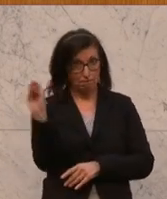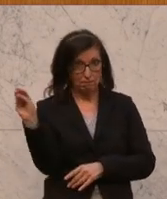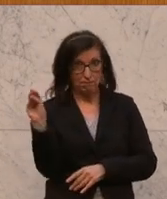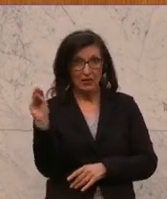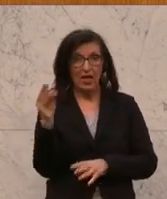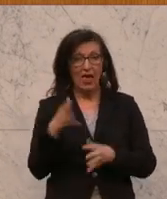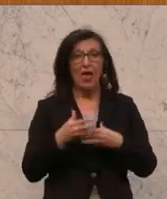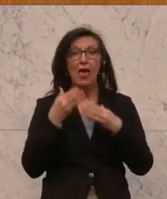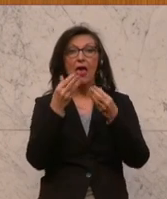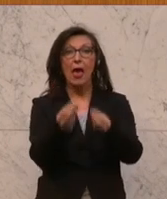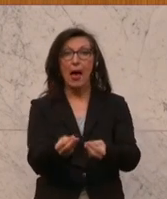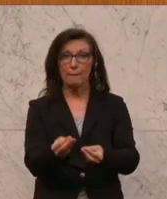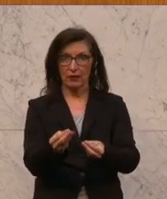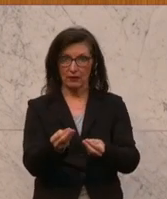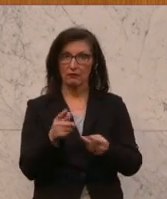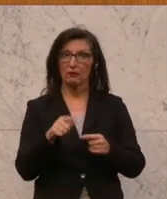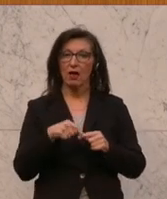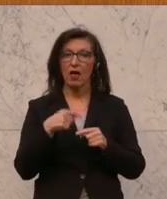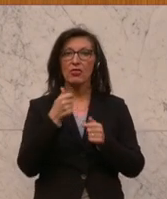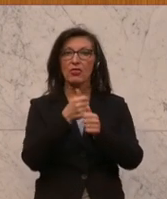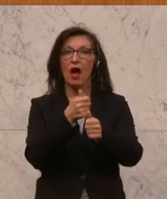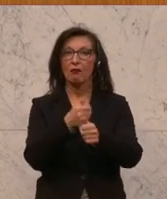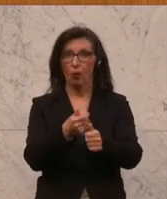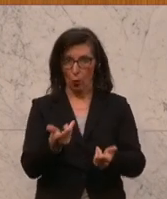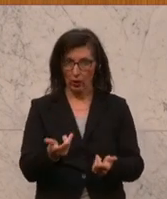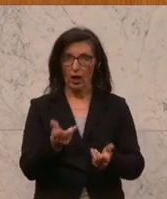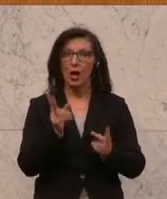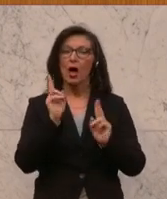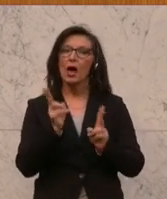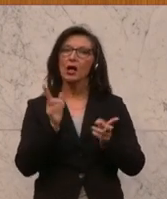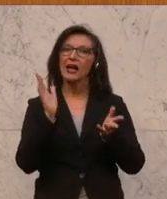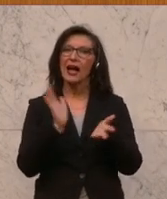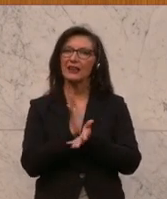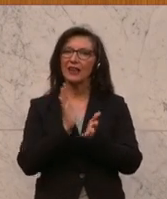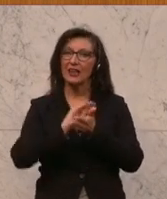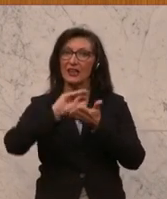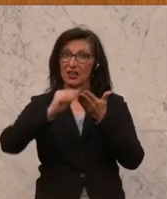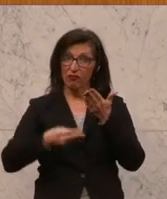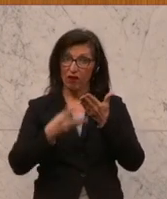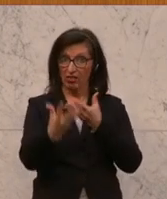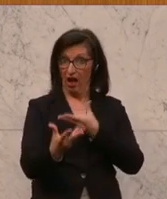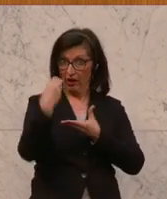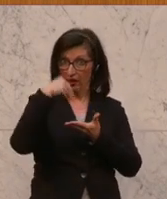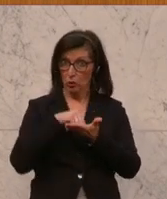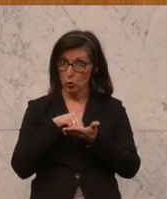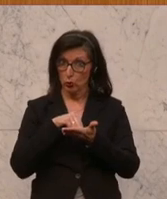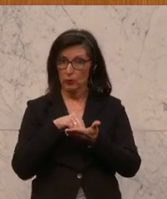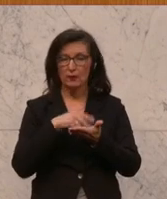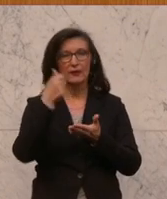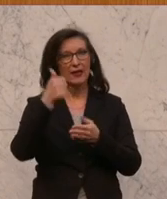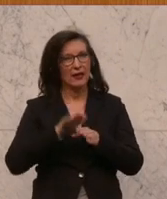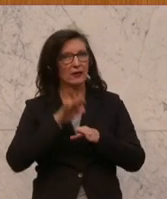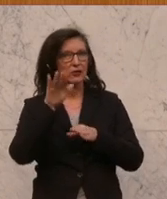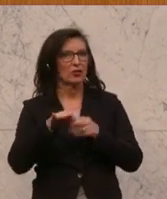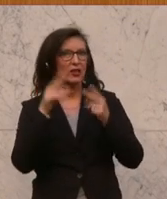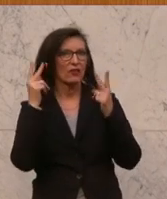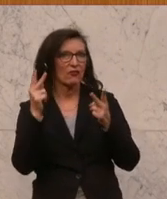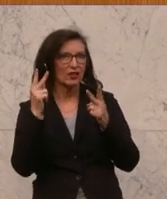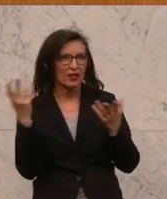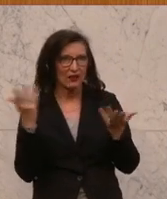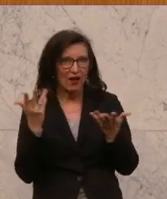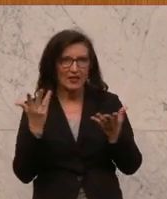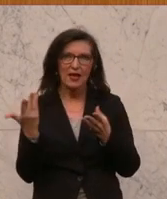auch als Gesamtrechtsnachfolger in den Kreditvertrag eintreten können. Ein weiterer wichtiger Schritt ist es auch, dass wir mit